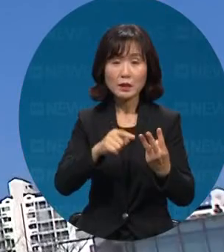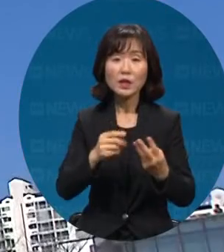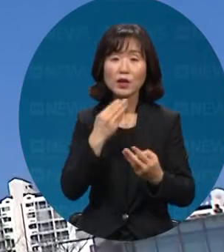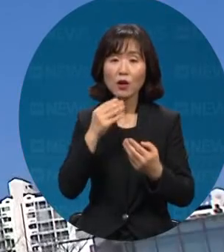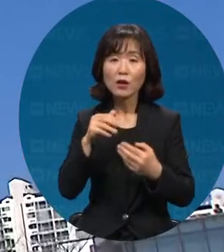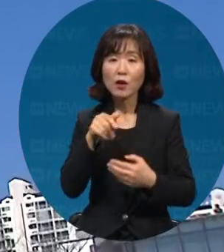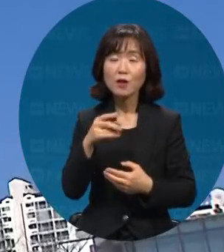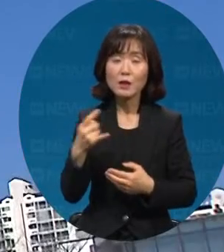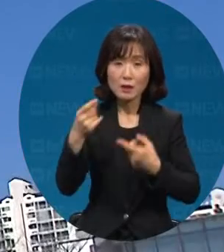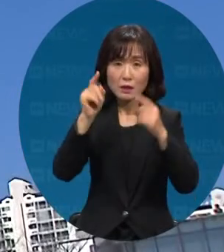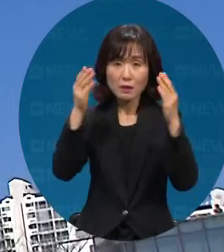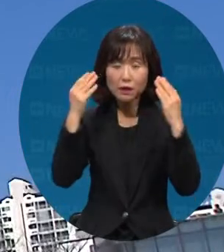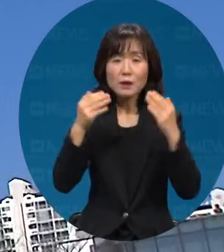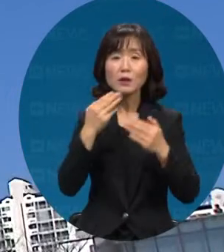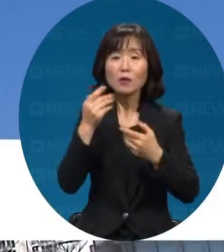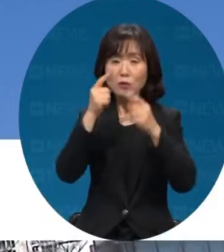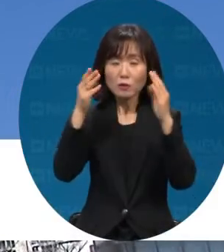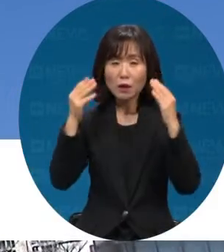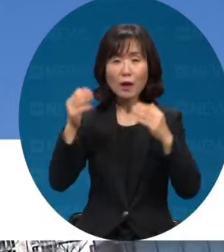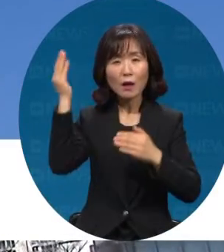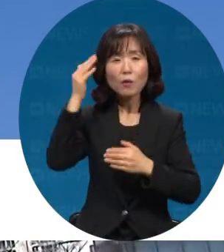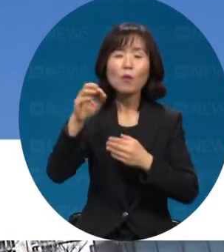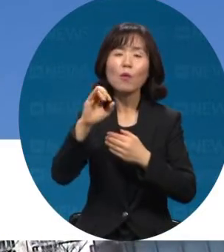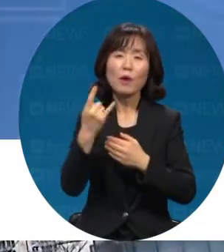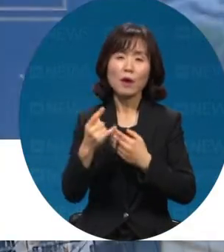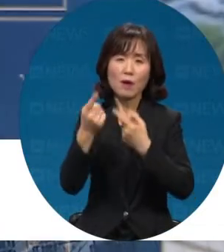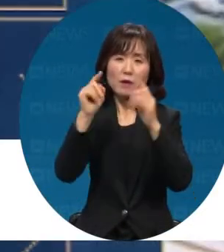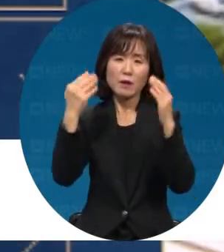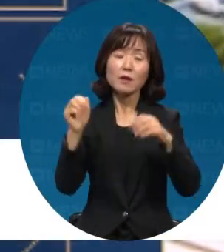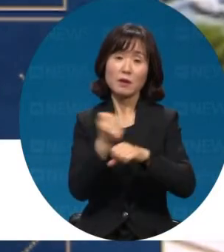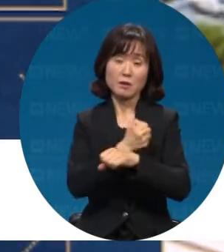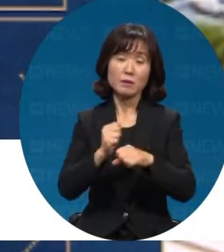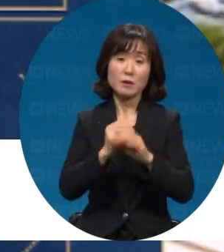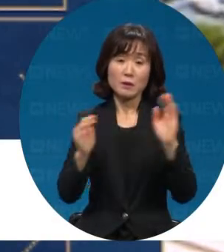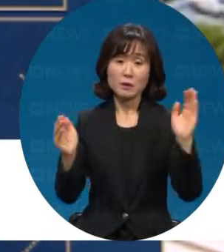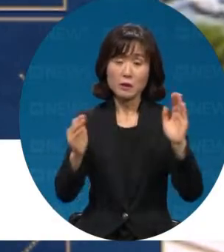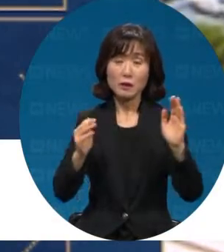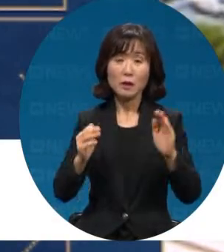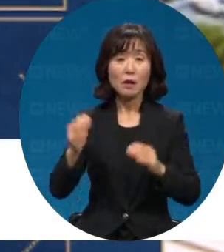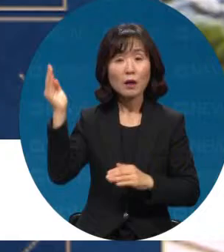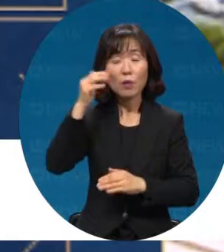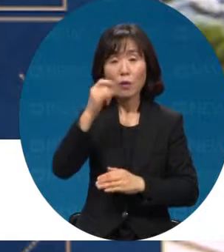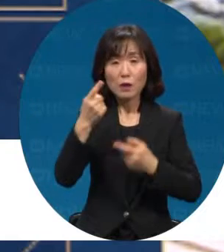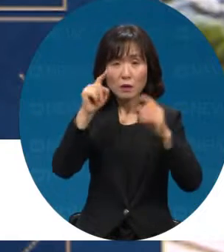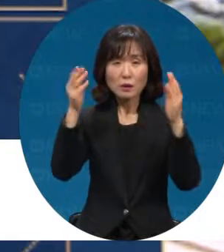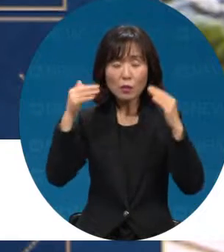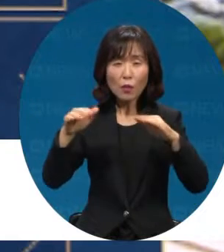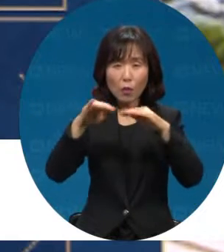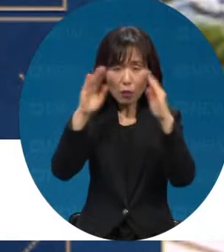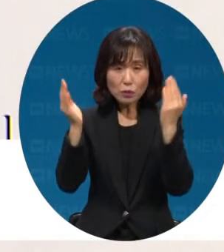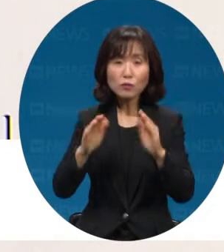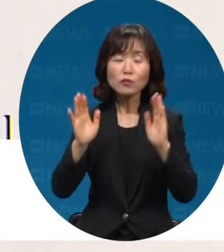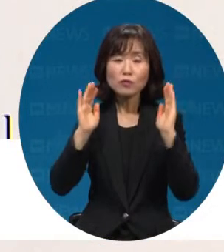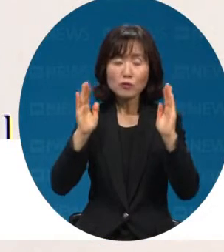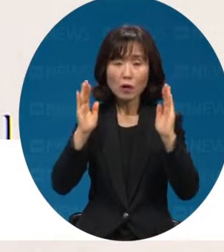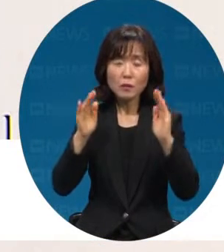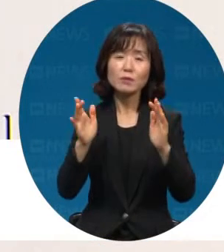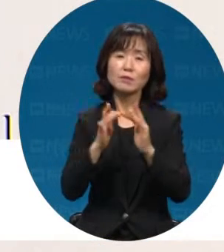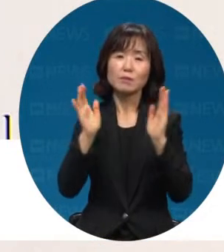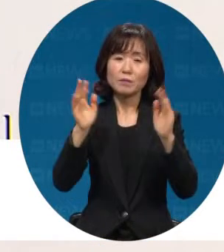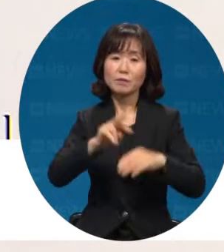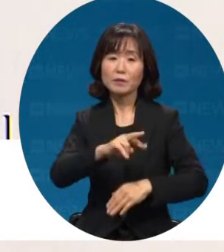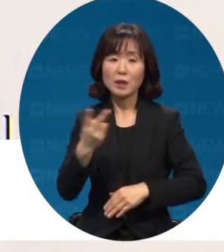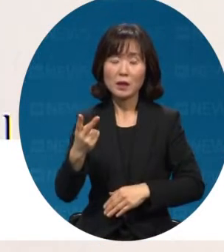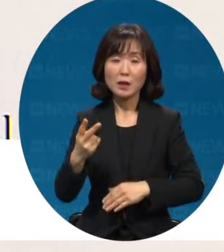파악됐습니다 한국외대는 일단 오늘은 8일부터 모든 대면 수업을 비대면으로 전환합니다 또 열람실